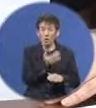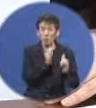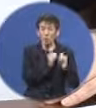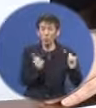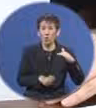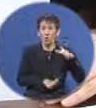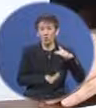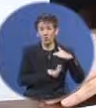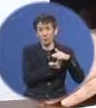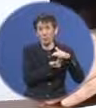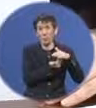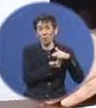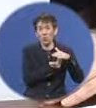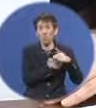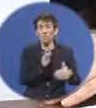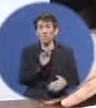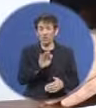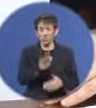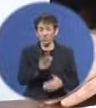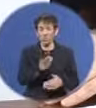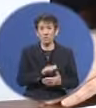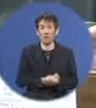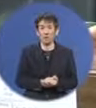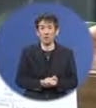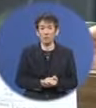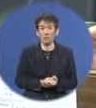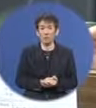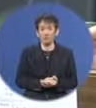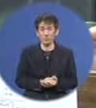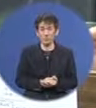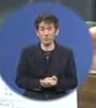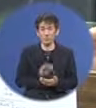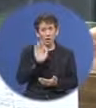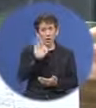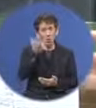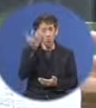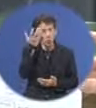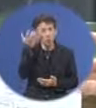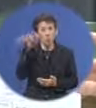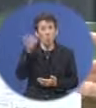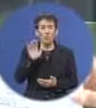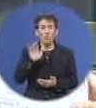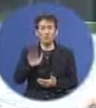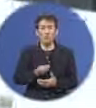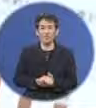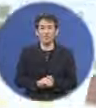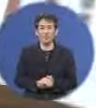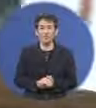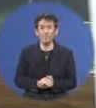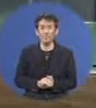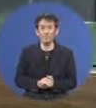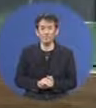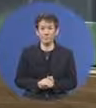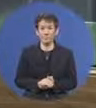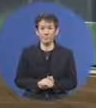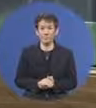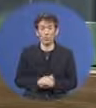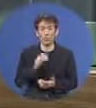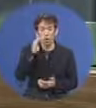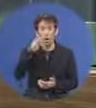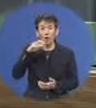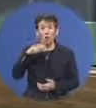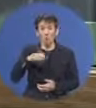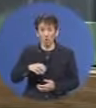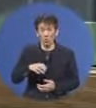が一番大きくなる、 はい、 こういうのがね、今後の見通しなんですね。 なるほど。まあ、こちらを見てみますと和歌山